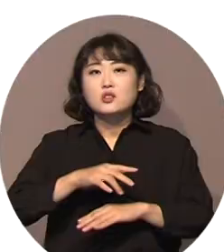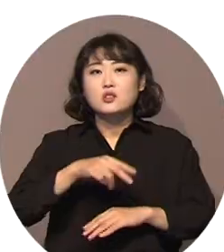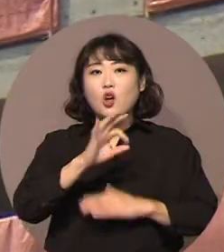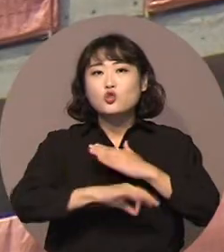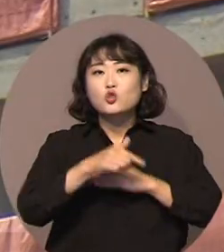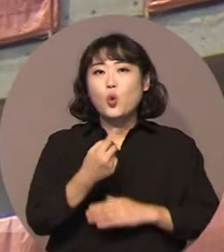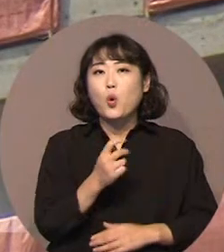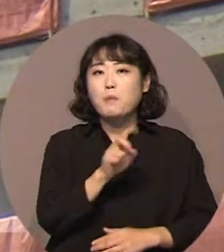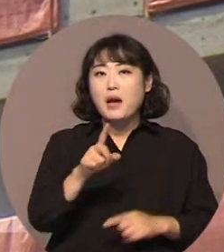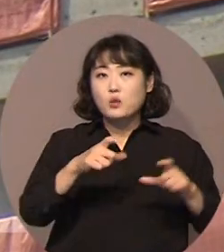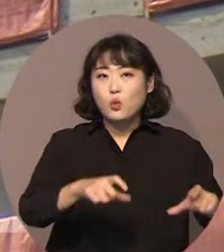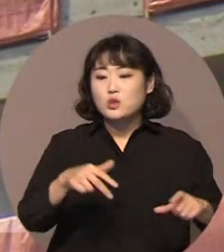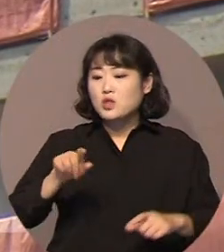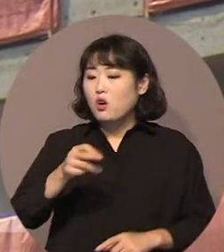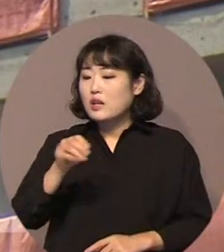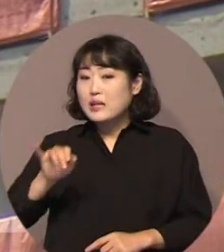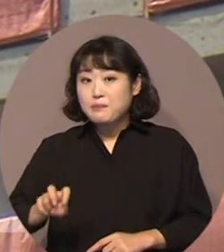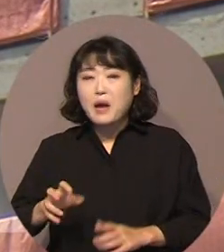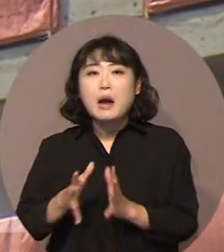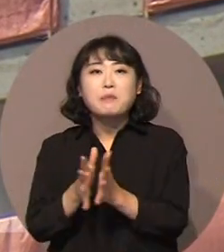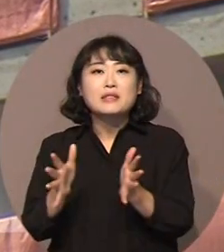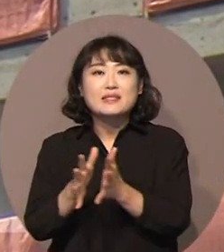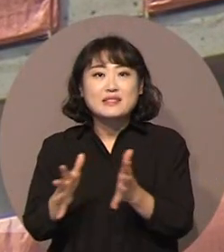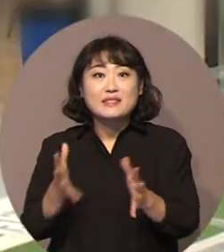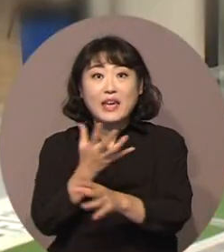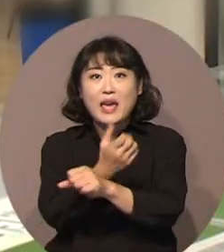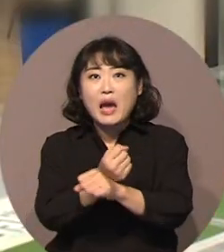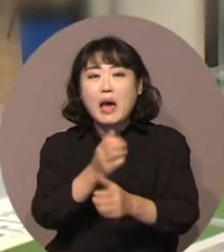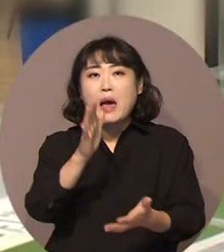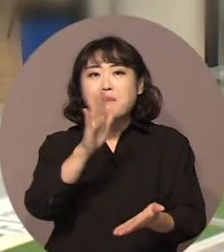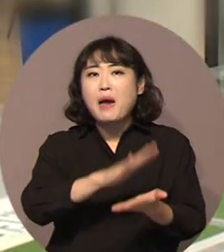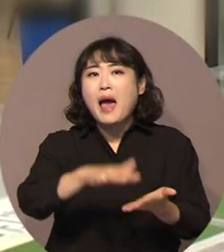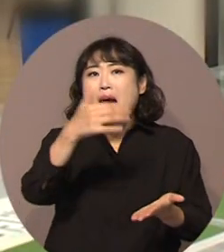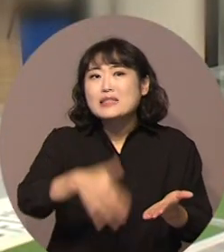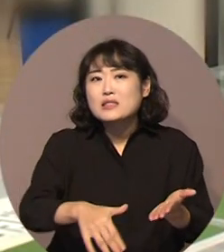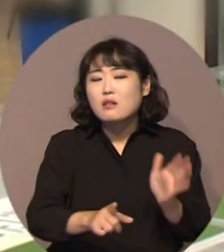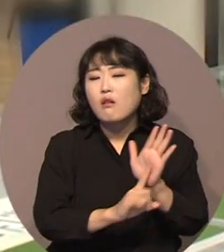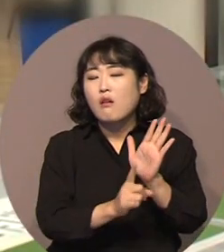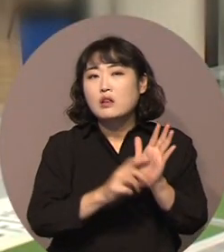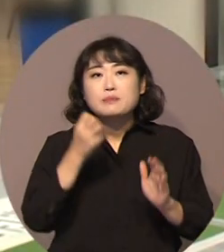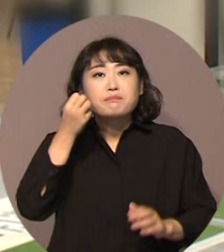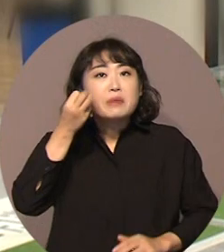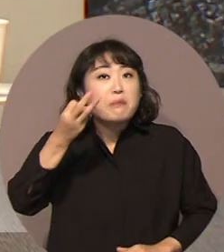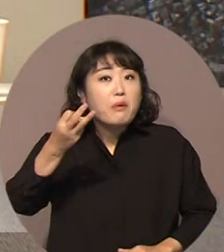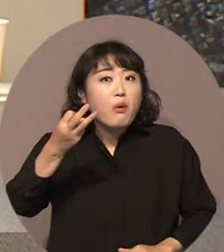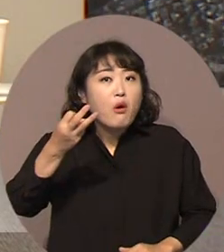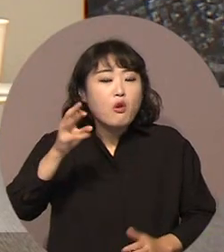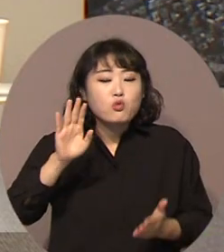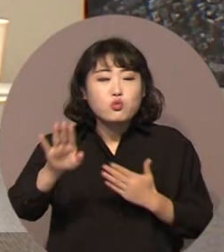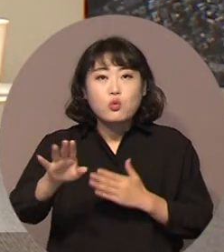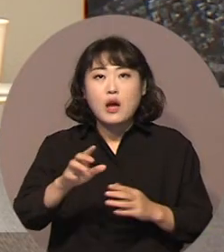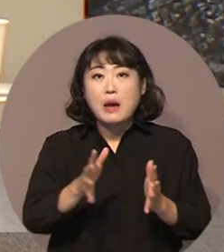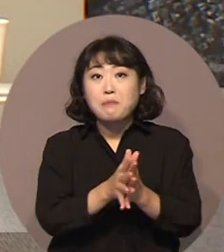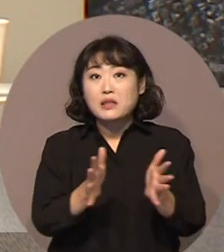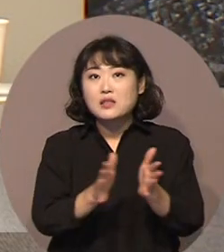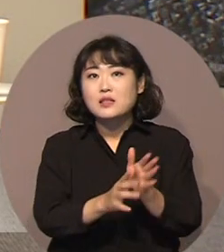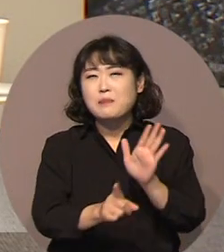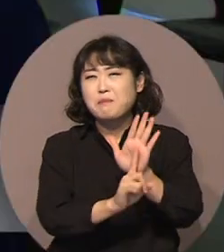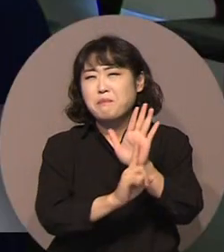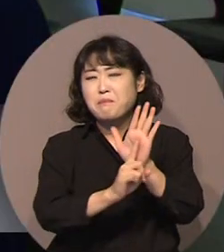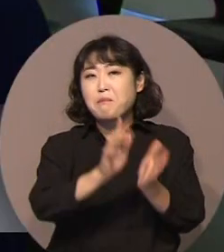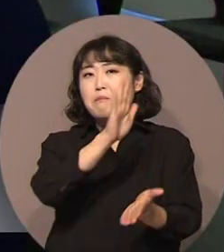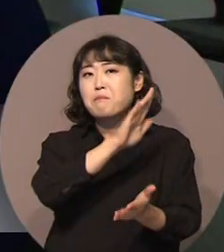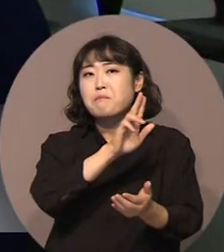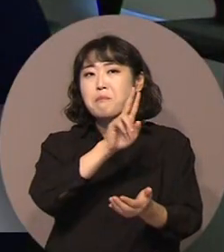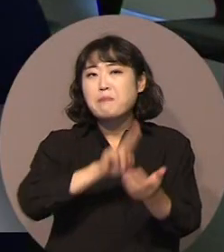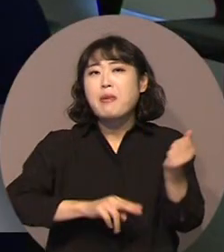도마동과 정림동 일대에 조성되는 아파트도 분양 공고를 낸 지 13개월 만에 전세대 모두 분양을